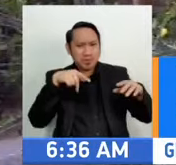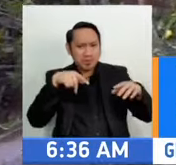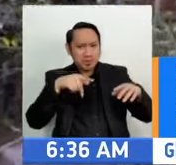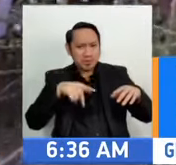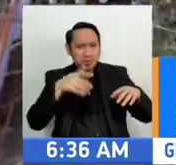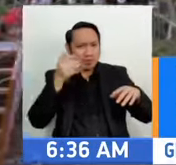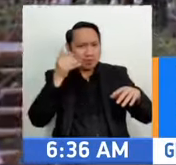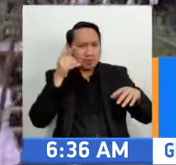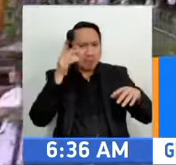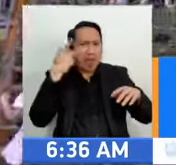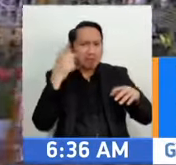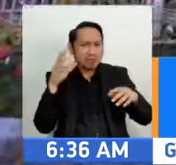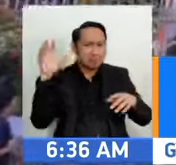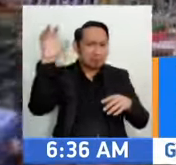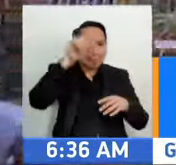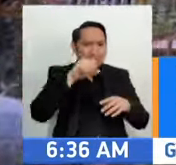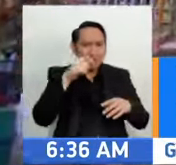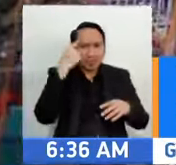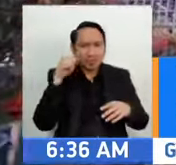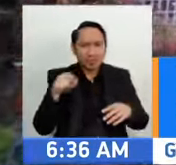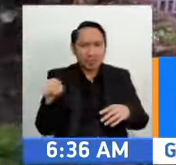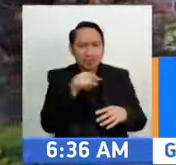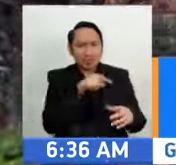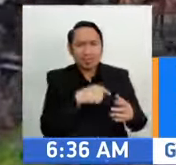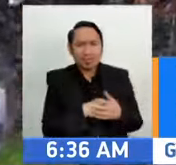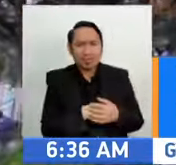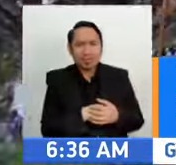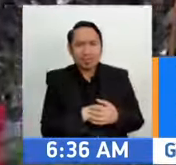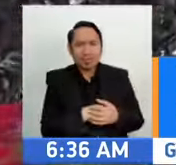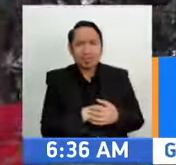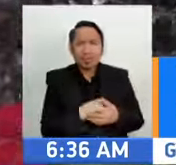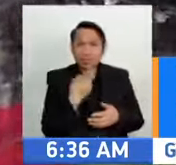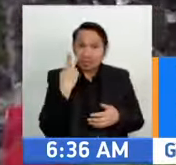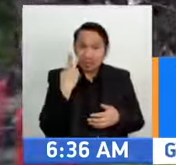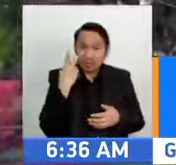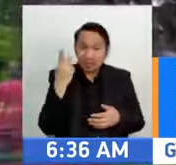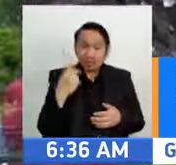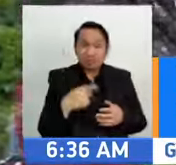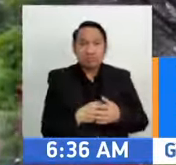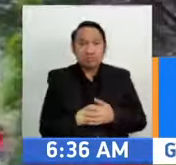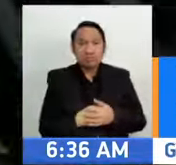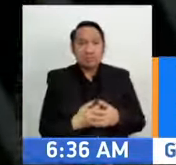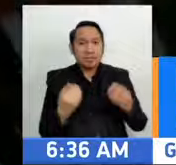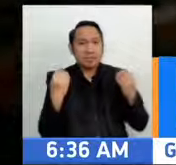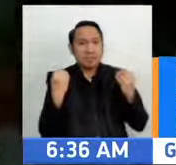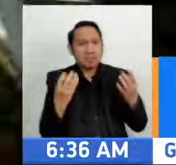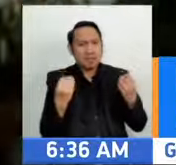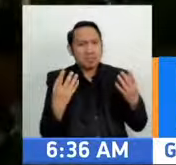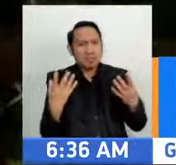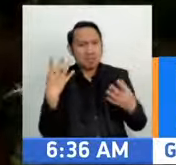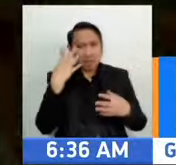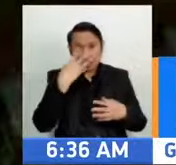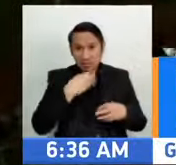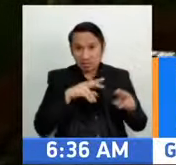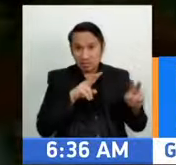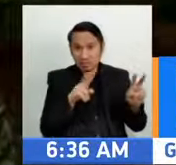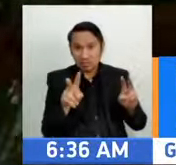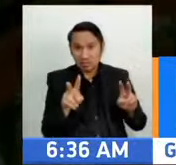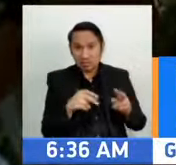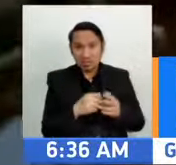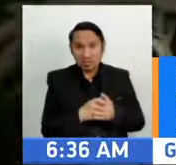yan para sa inyo. Ayan o, kita nyo yan. Yan, ganyan kadami yung view dito. Syempre hindi lang maganda yung ano ko ngayon